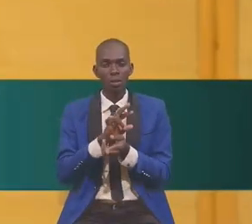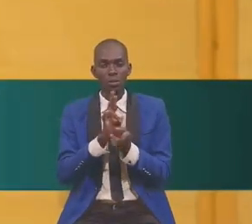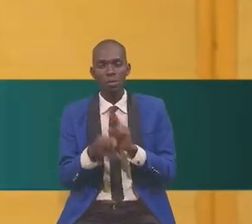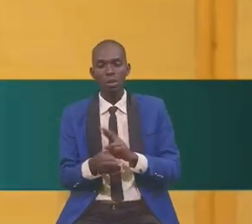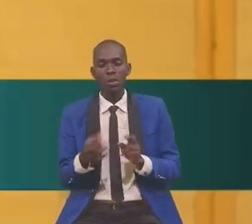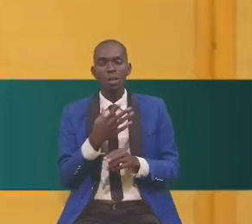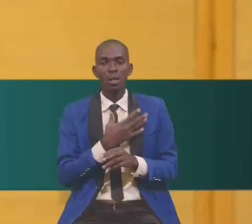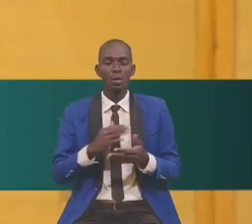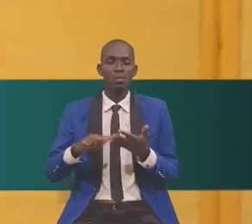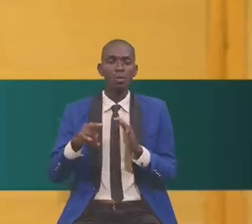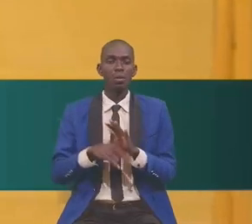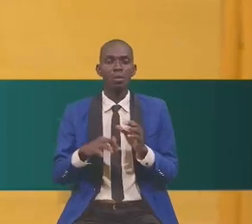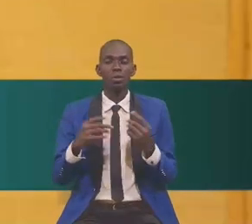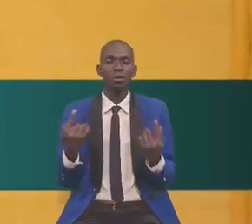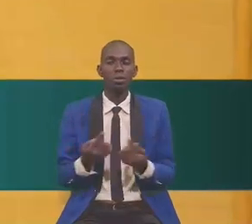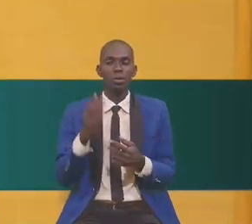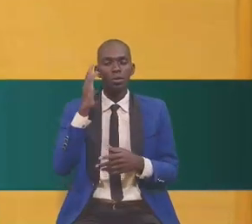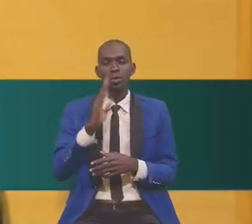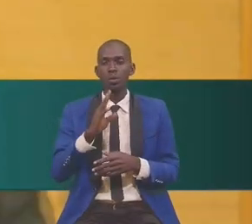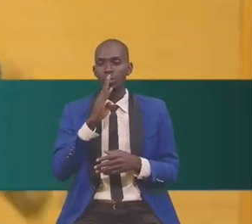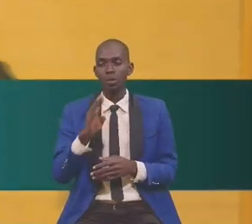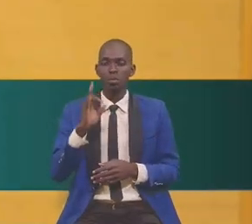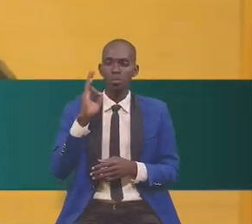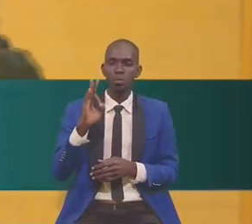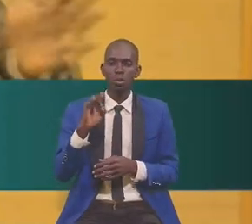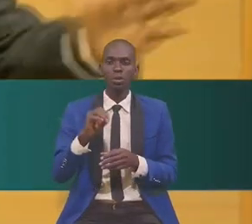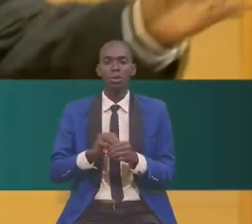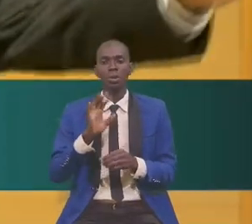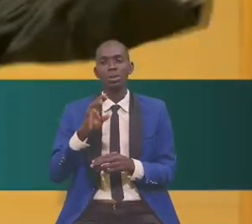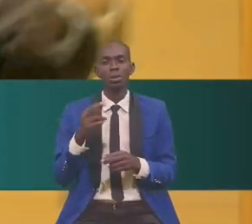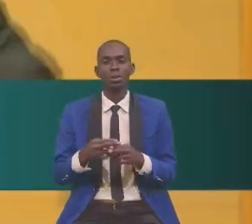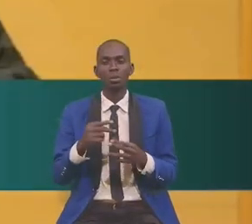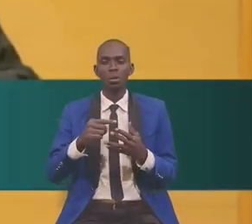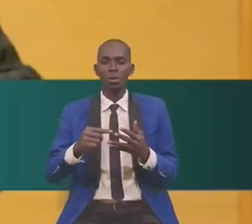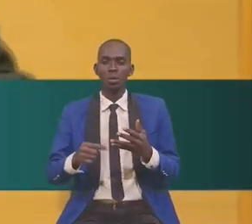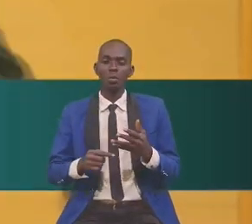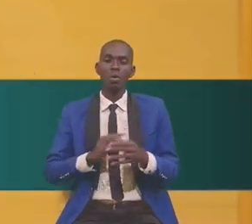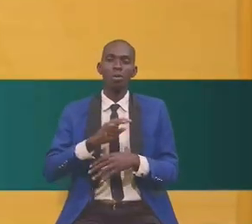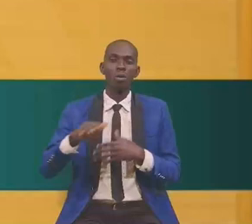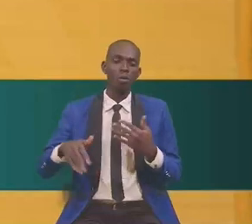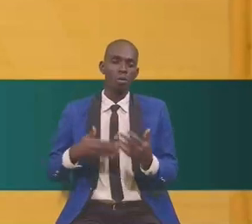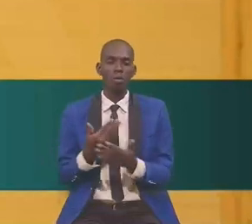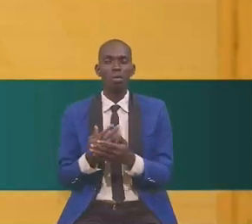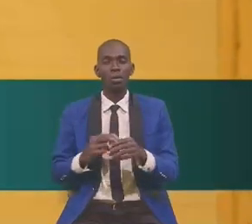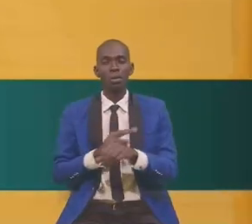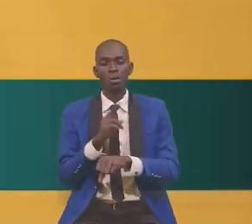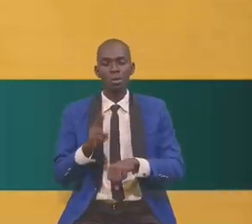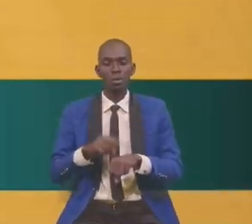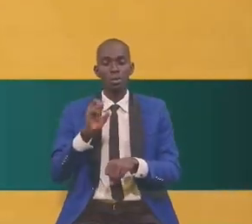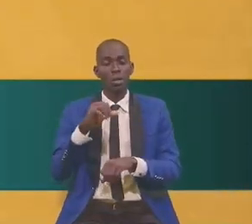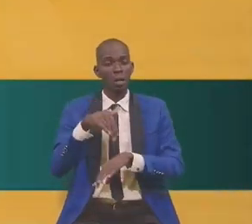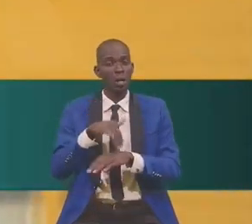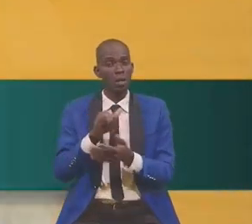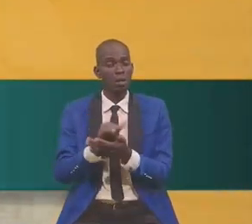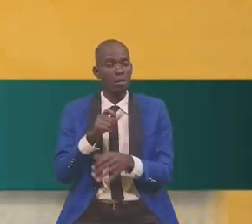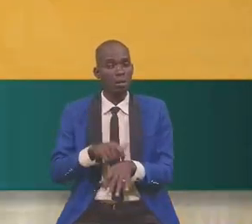Luc 24, 47. Et que la repentance et le pardon des péchés seraient prêchés en son nom à toutes les nations. Ce temps-là, l'évangile a